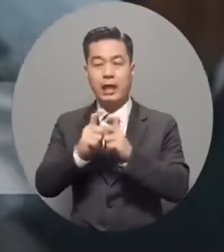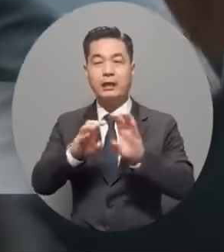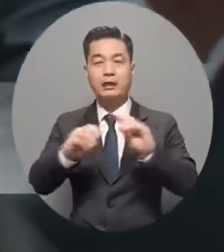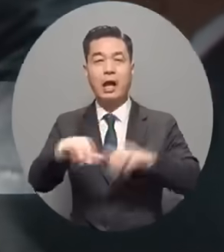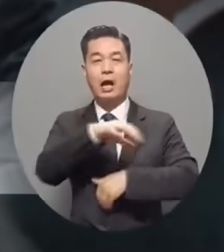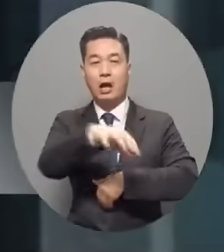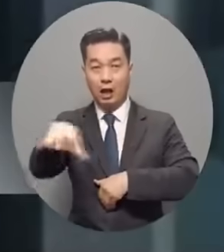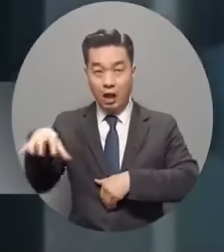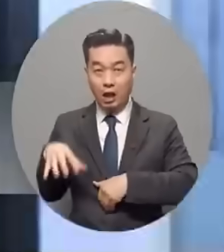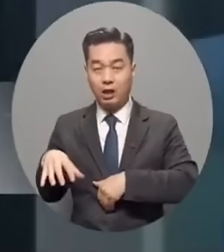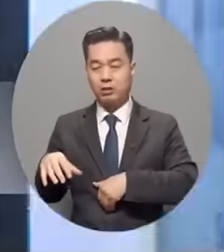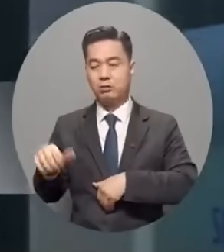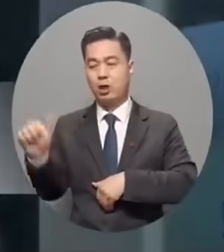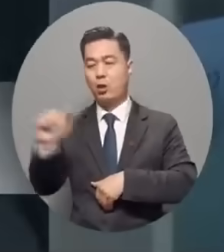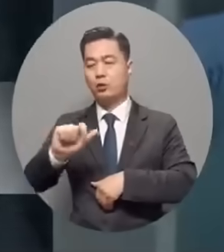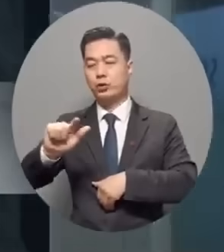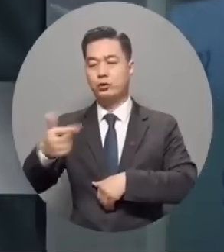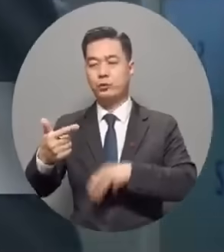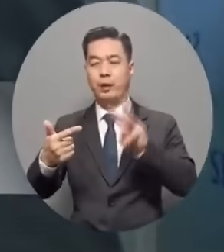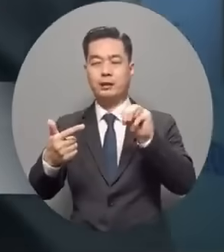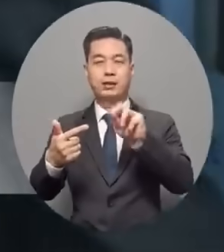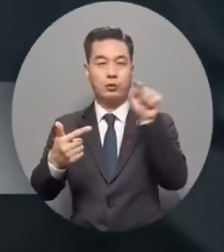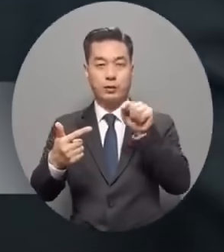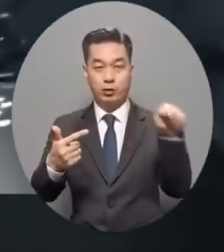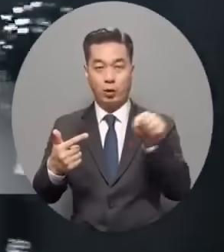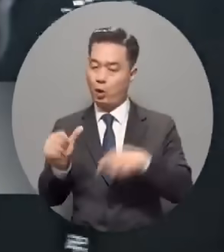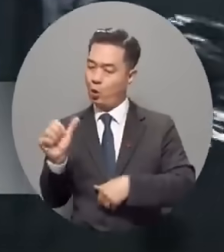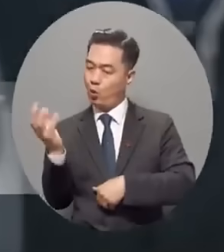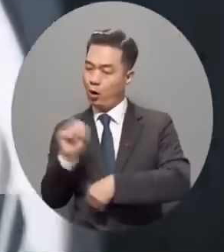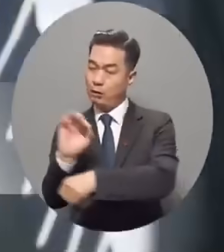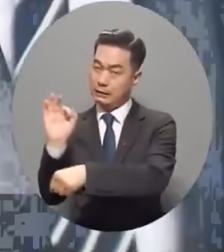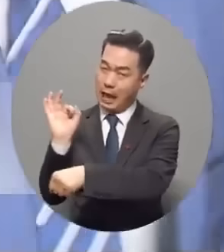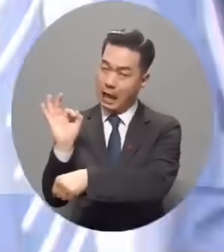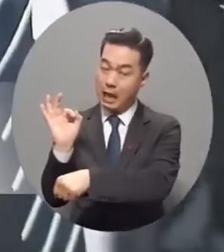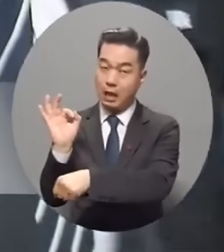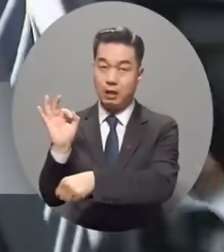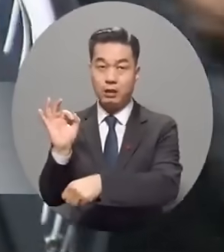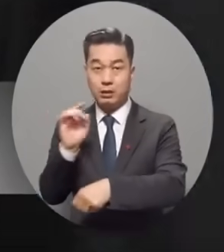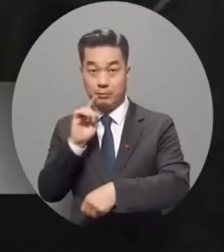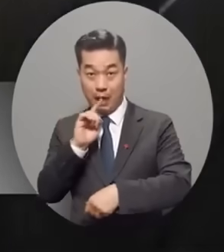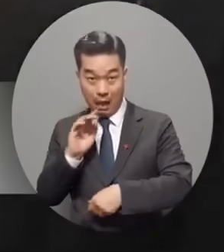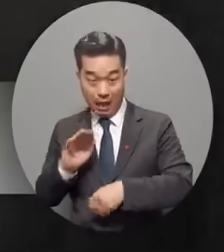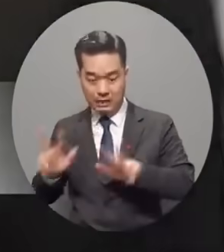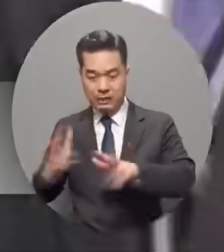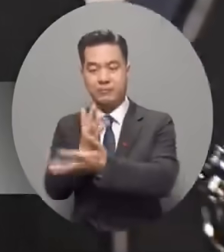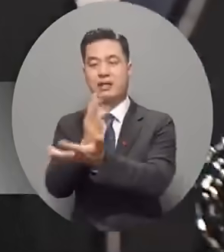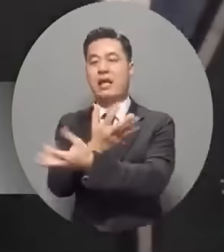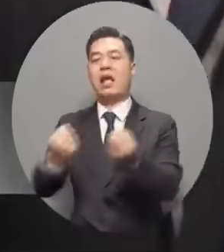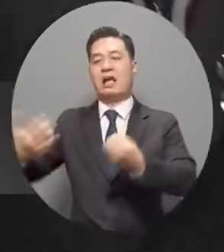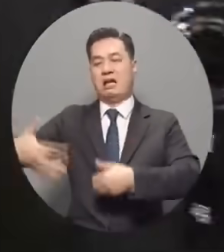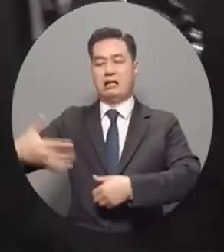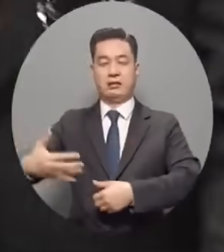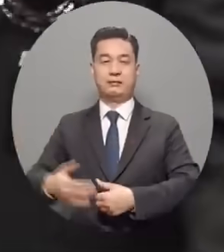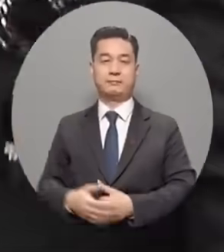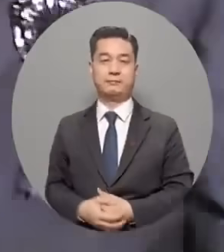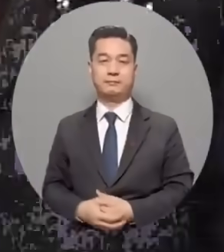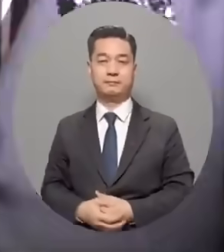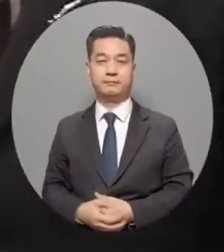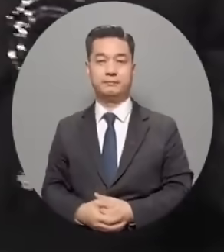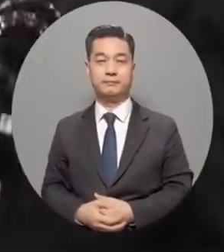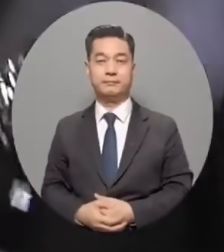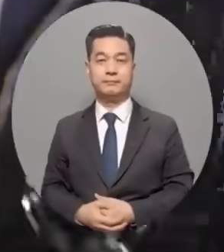주변 5,600여 제곱미터를 5억여 원에 매입하려고 시도했지만 아직 계약은 이루어지지 않은 것으로